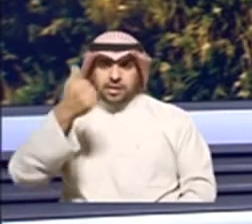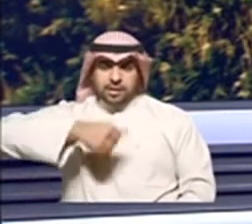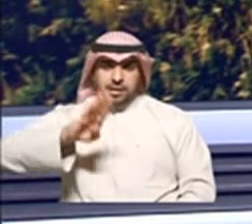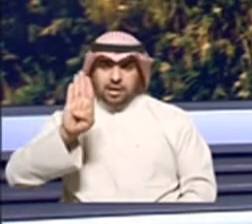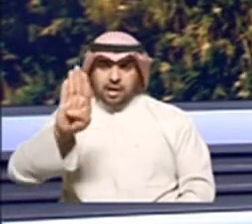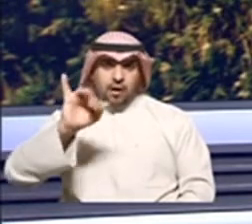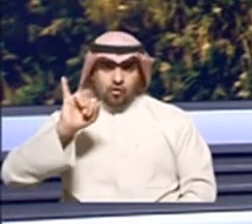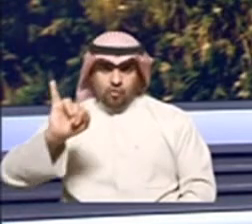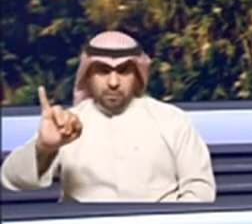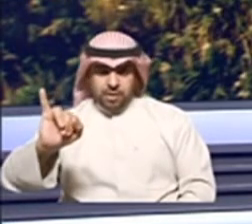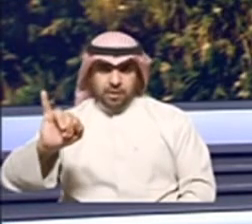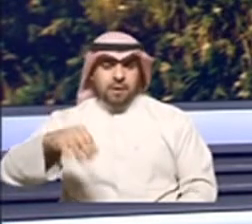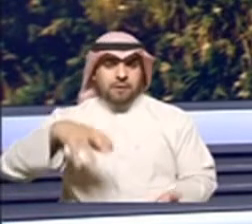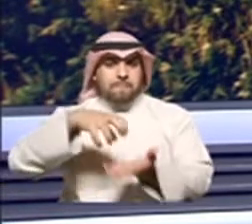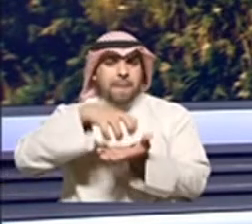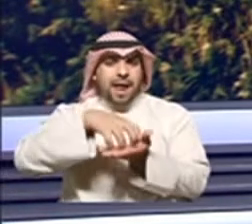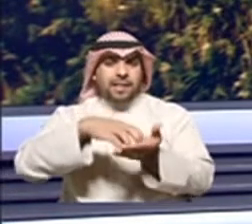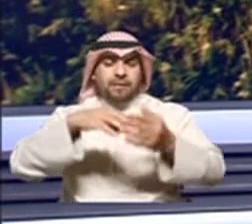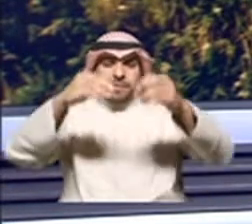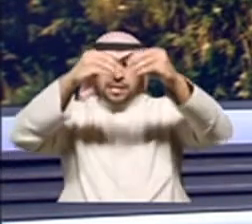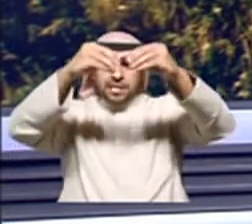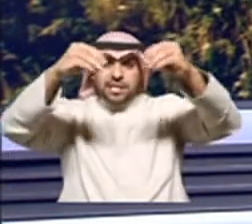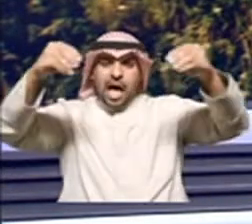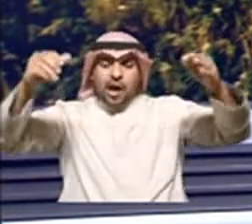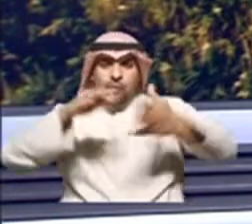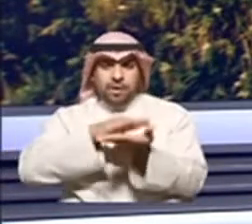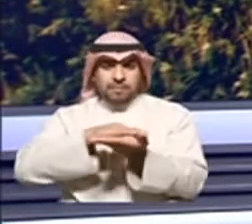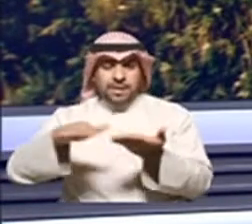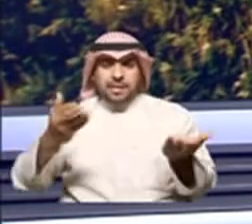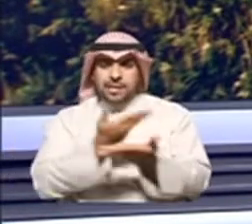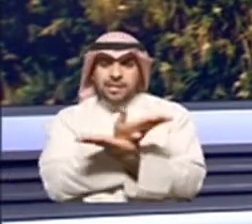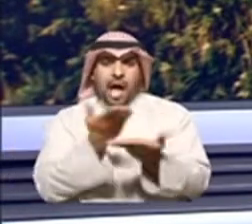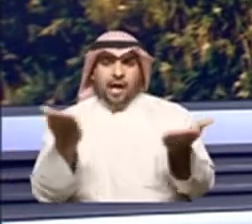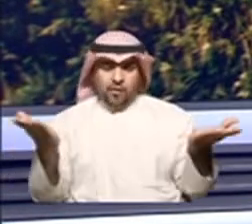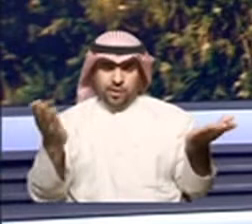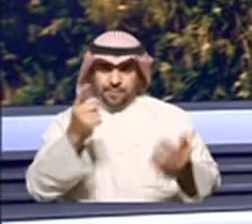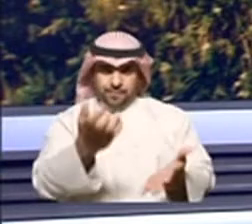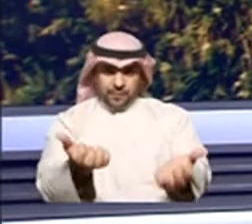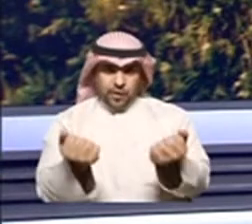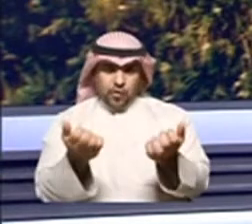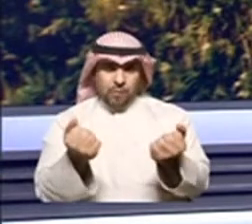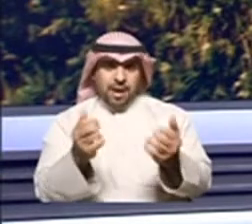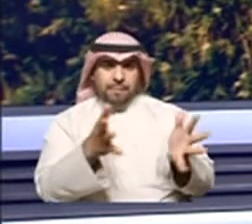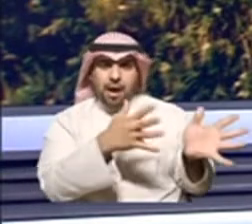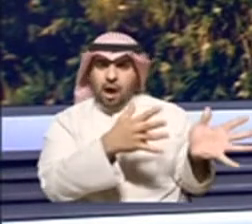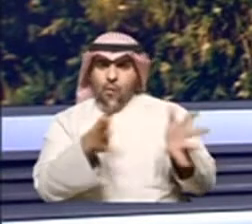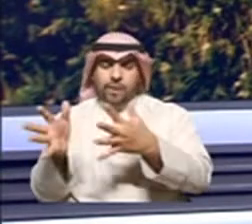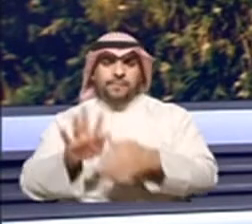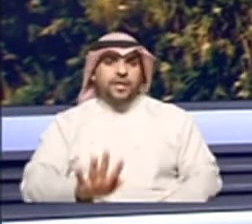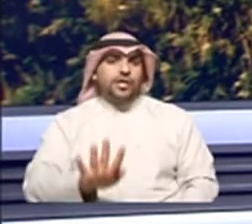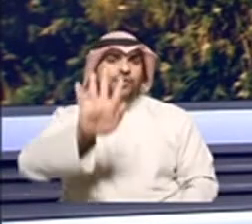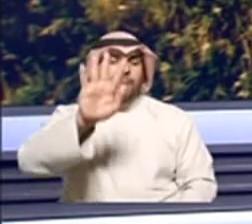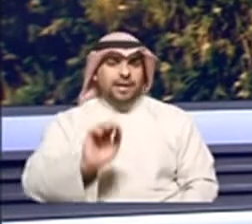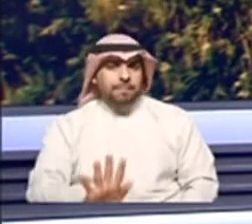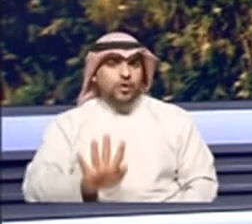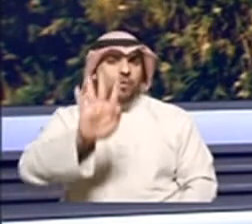في الساعة خاصة في المناطق الصحراوية والمكشوفة. يوم الأربعاء أيضا الرياح راح تكون شمالية إلى شمالية غربية، والرياح راح